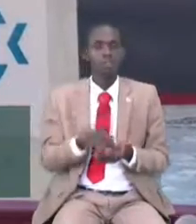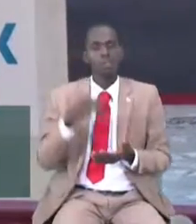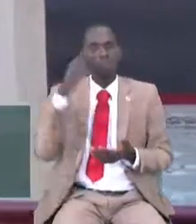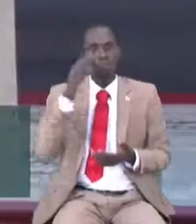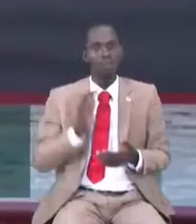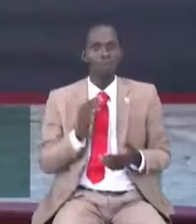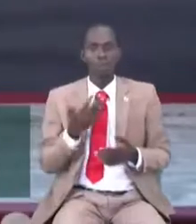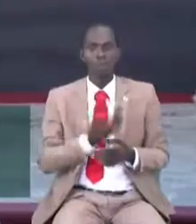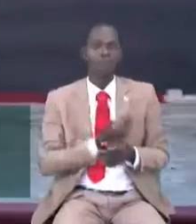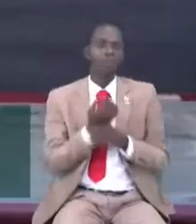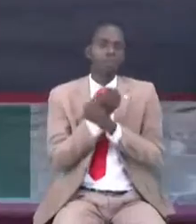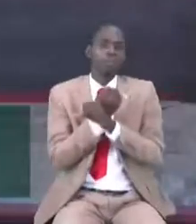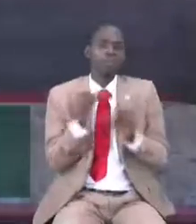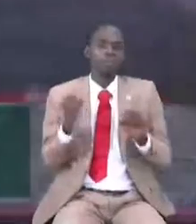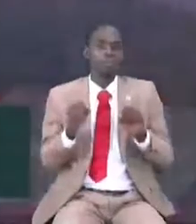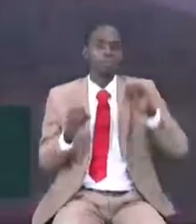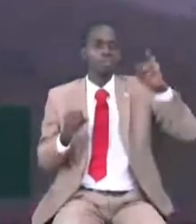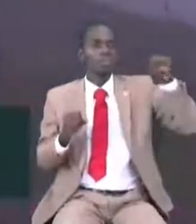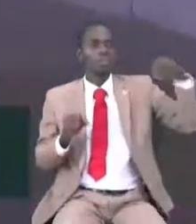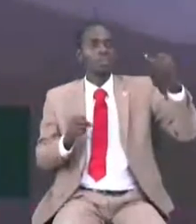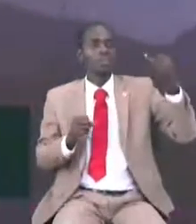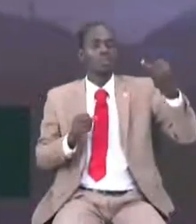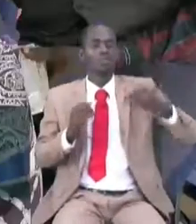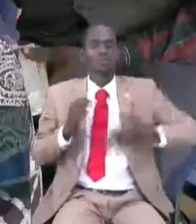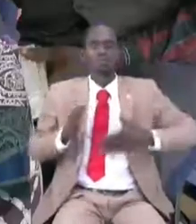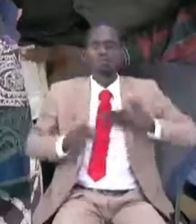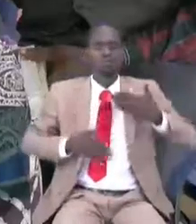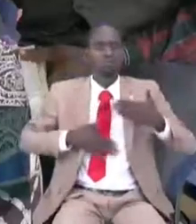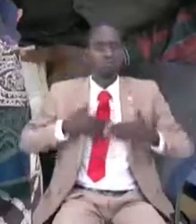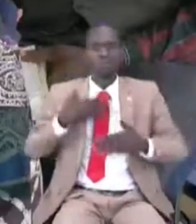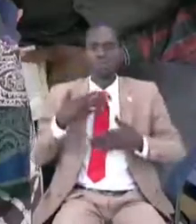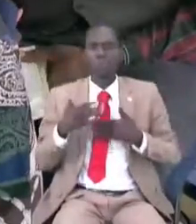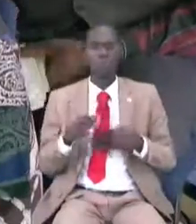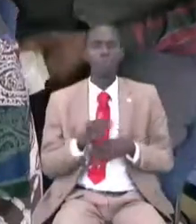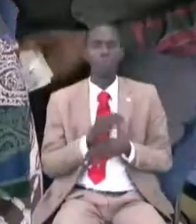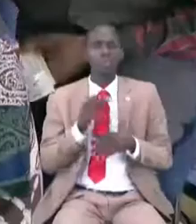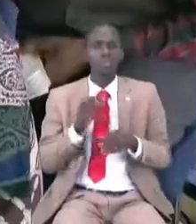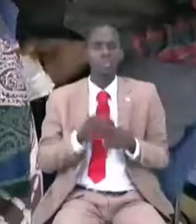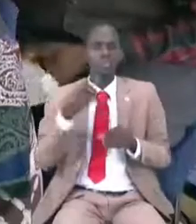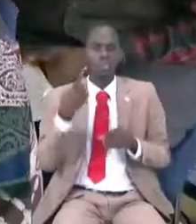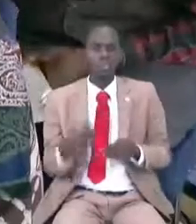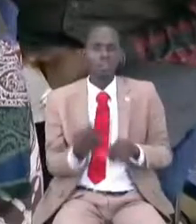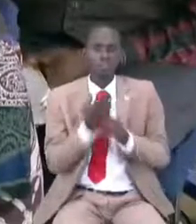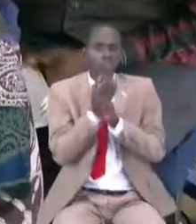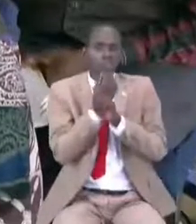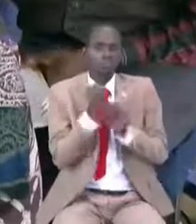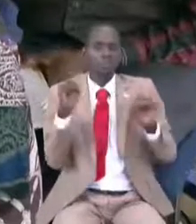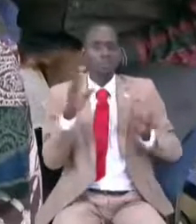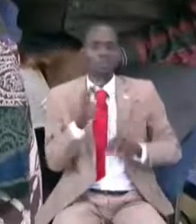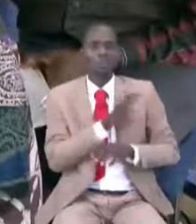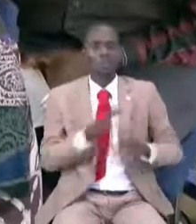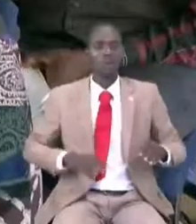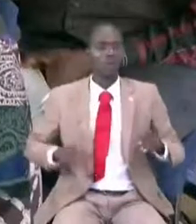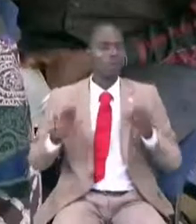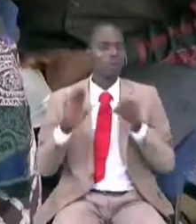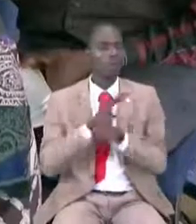Joyeux dans la justification de Christ, rempli de joie, joyeux dans la justification de